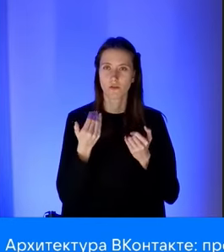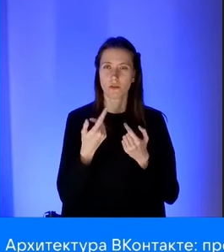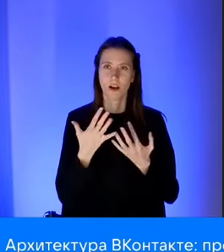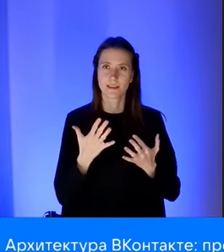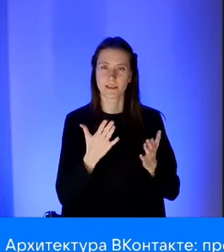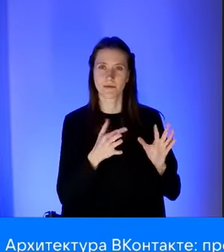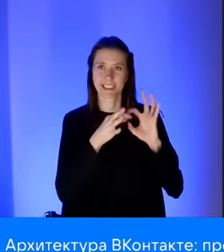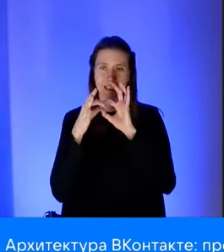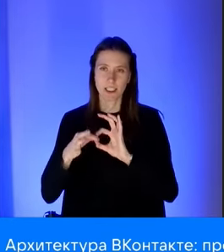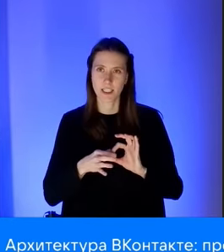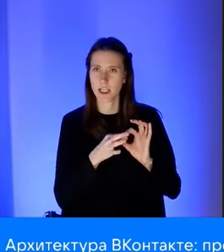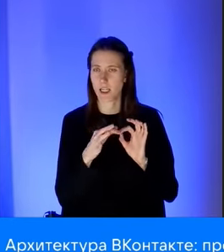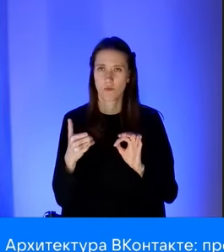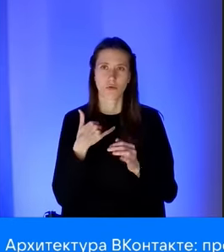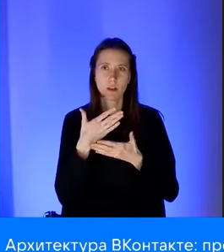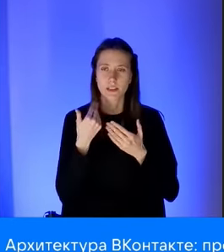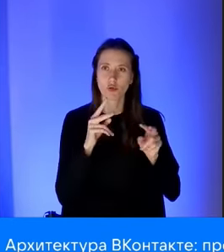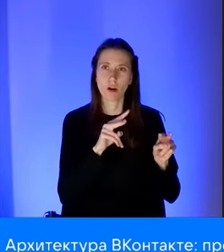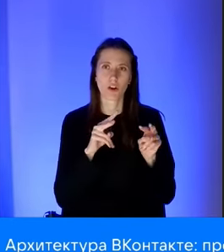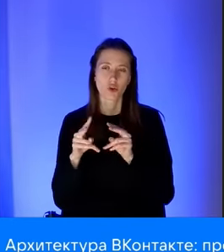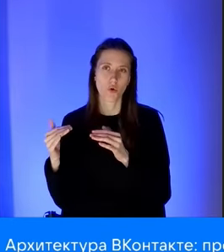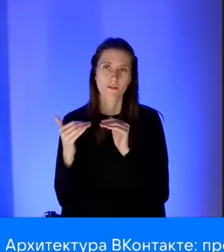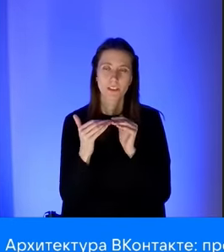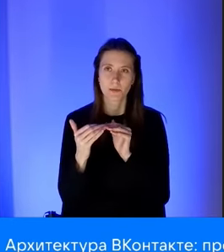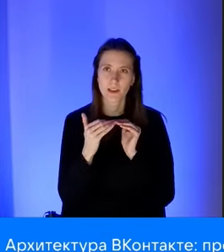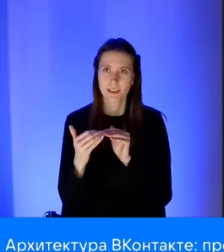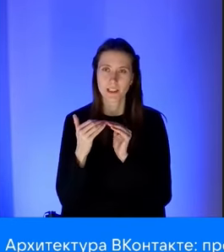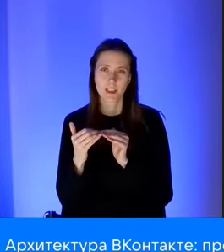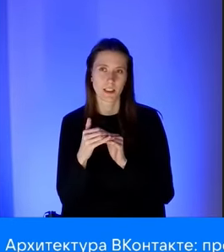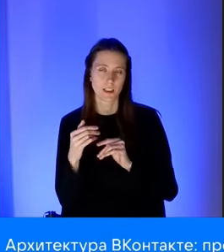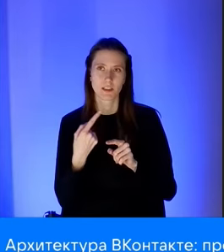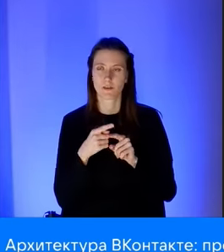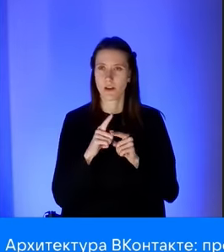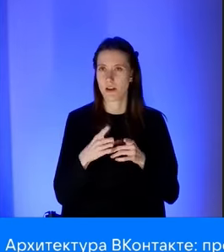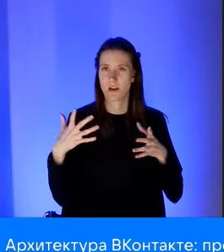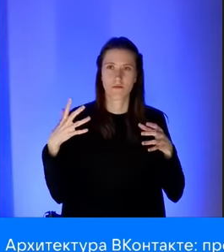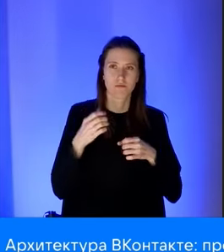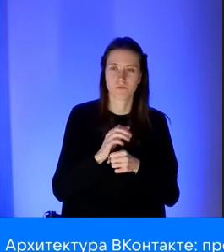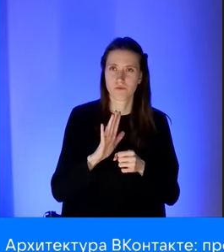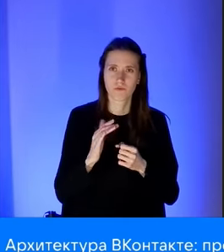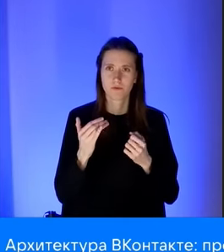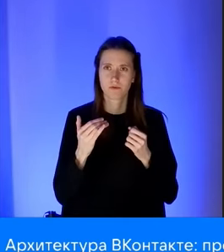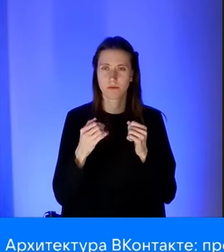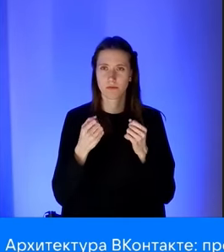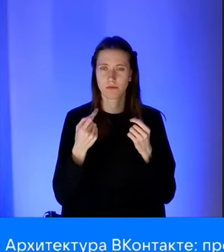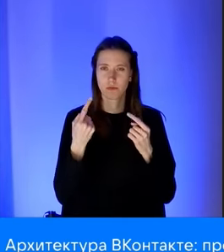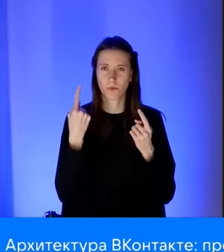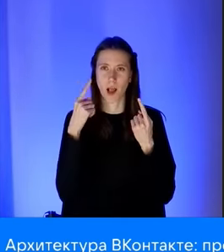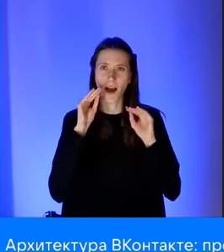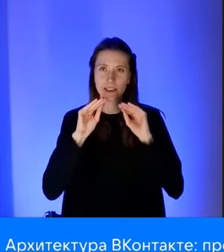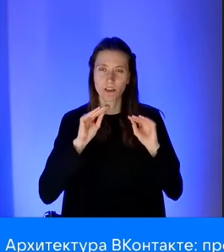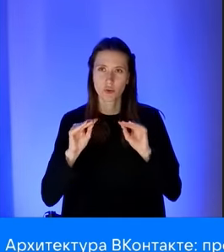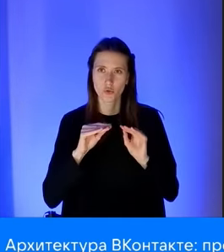взаимодействия не описано и не Форси архитектура технически В общем Ну довольно такая